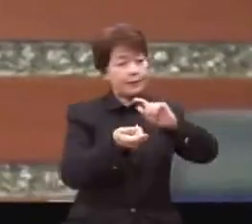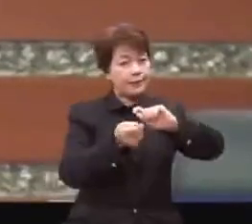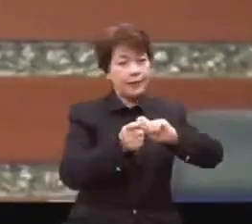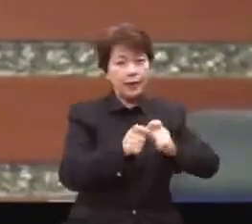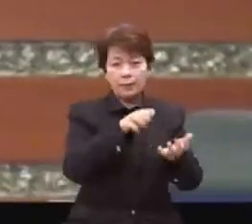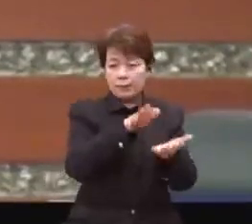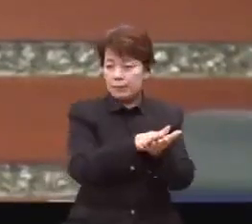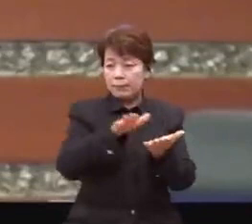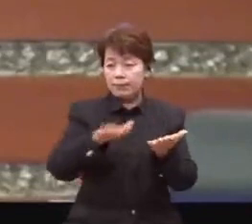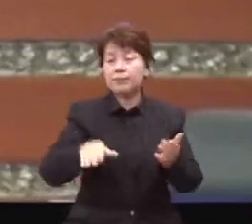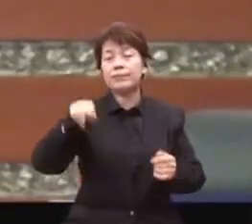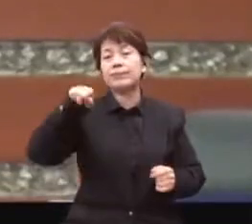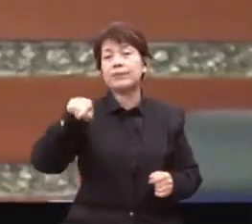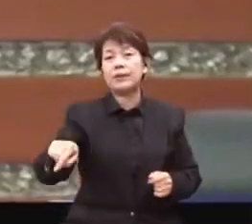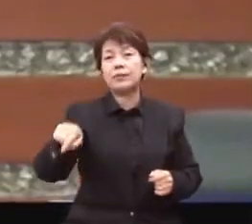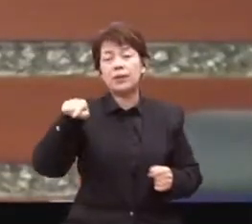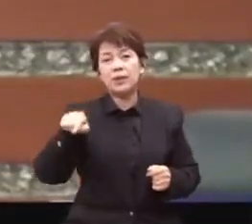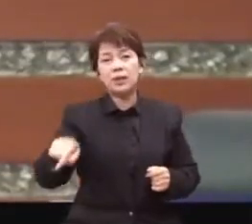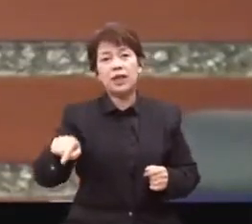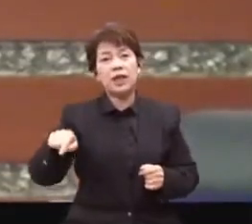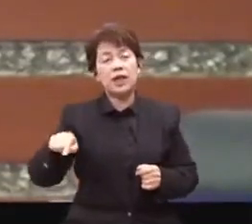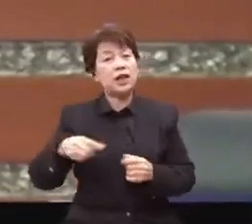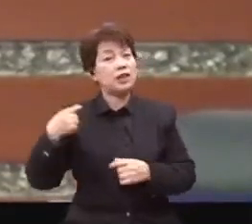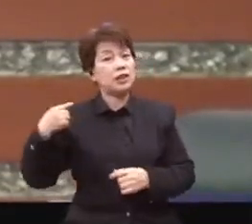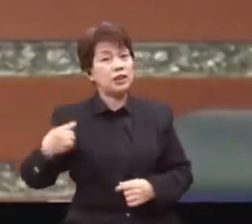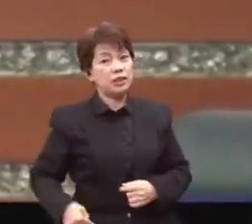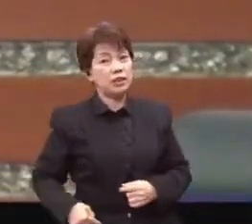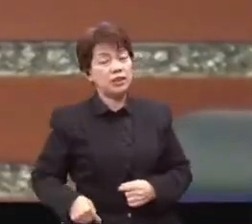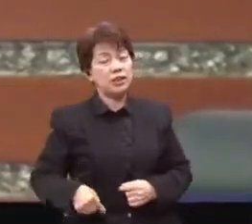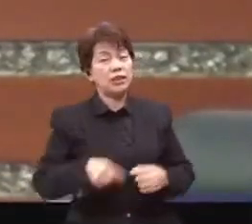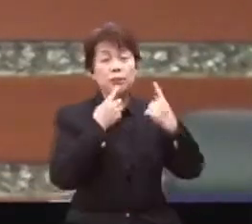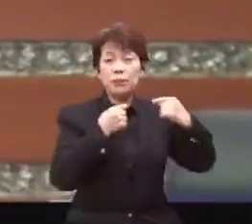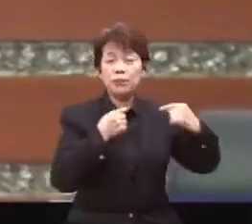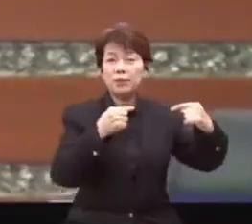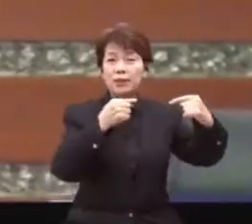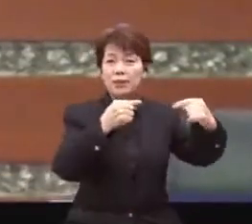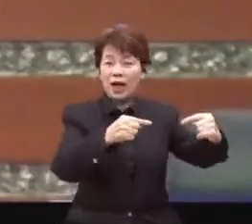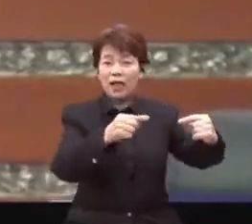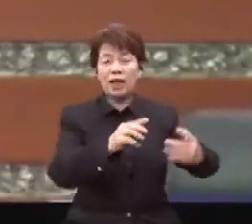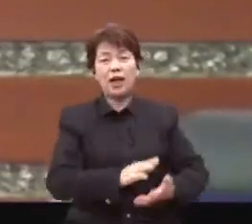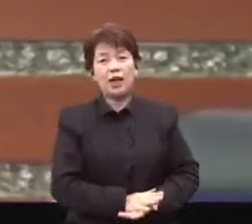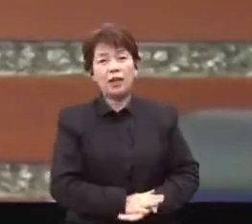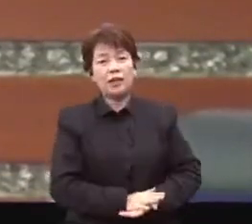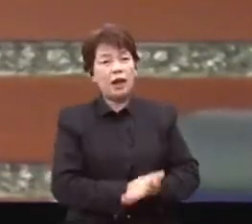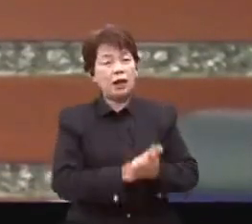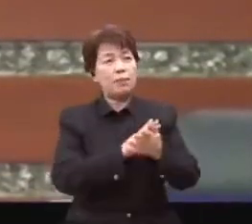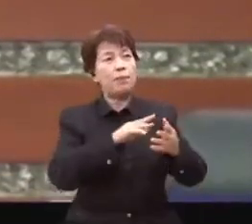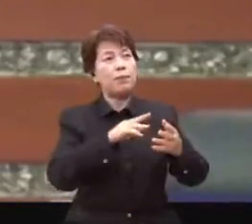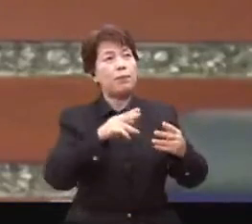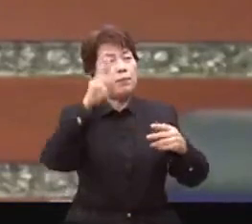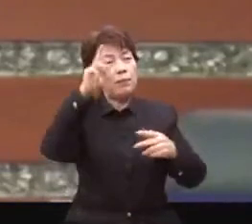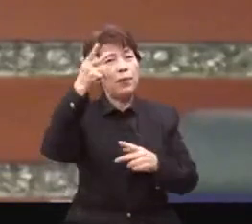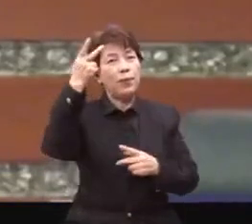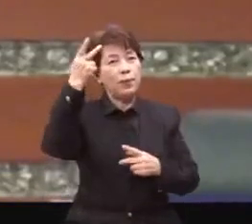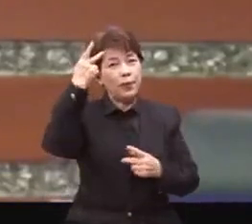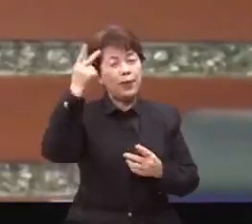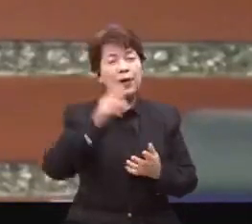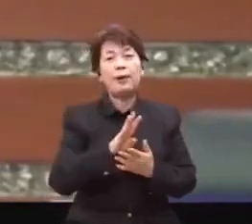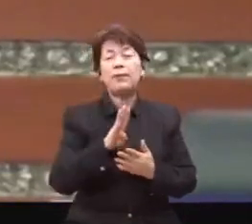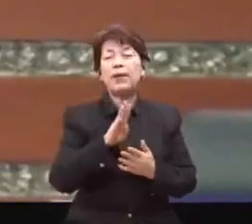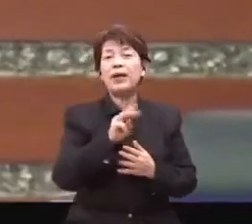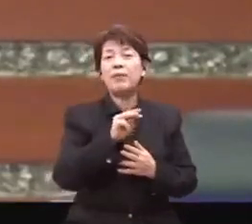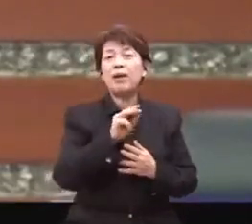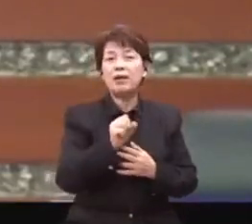menumbuhkan kerajaan perpaduan telah berjaya menstabilkan politik negara kita pmx melahirkan